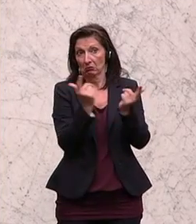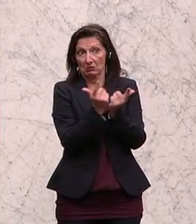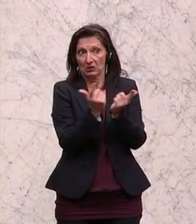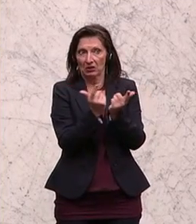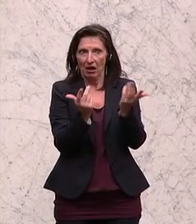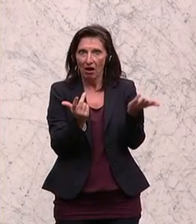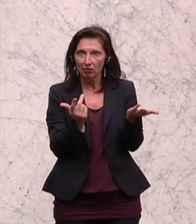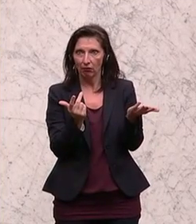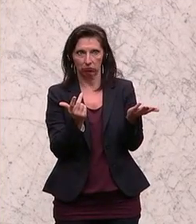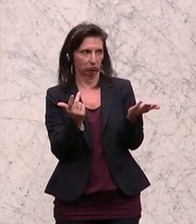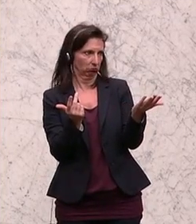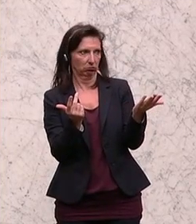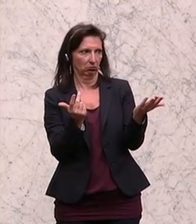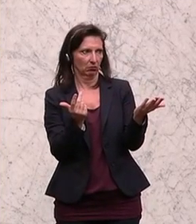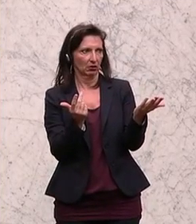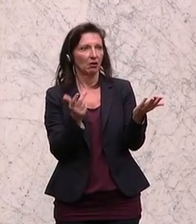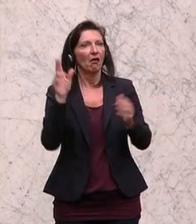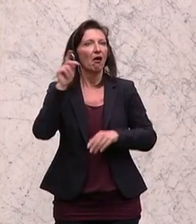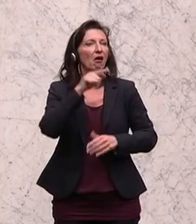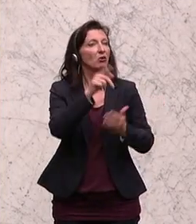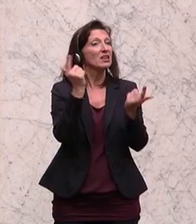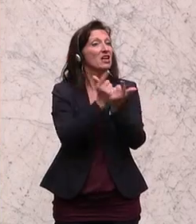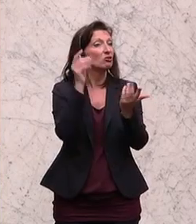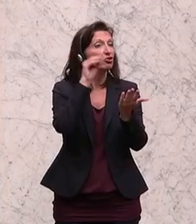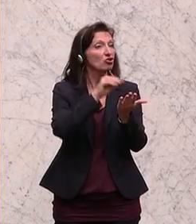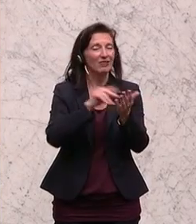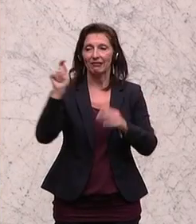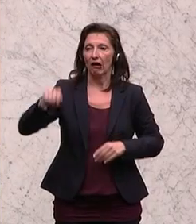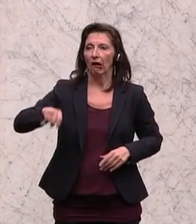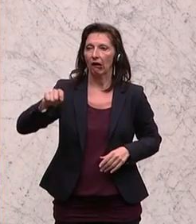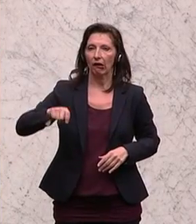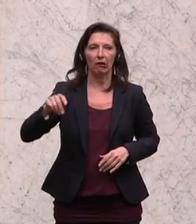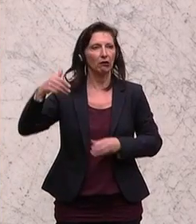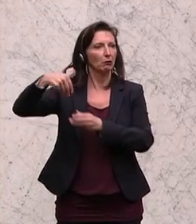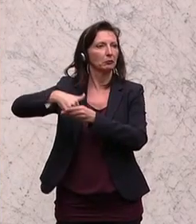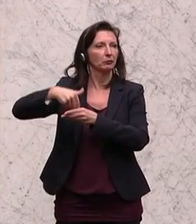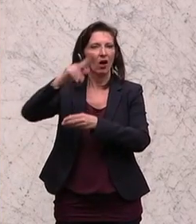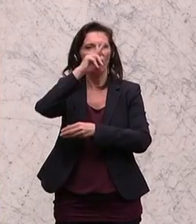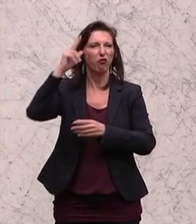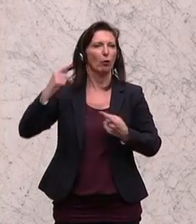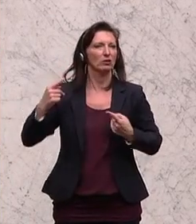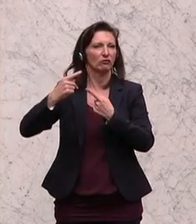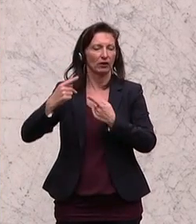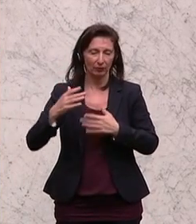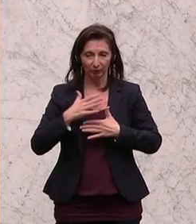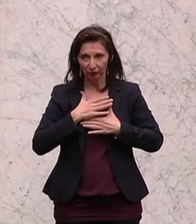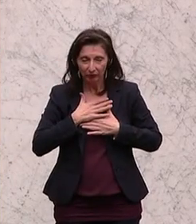selbst von Zeitungen zu Volksfeinden abgestempelt werden. Ich hoffe also sehr, dass es den Briten gelingt,